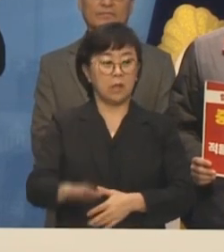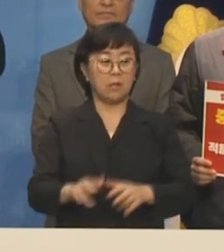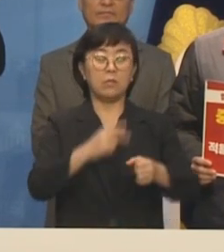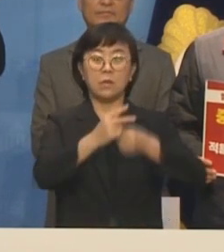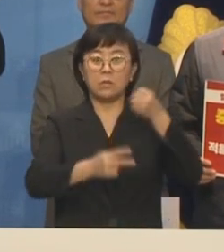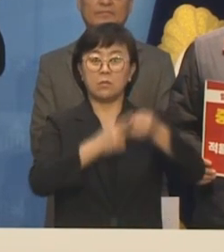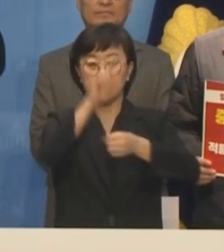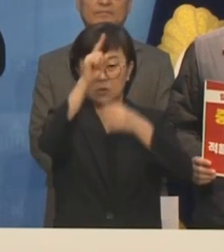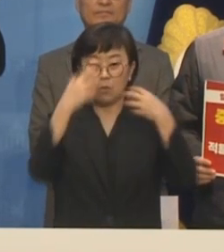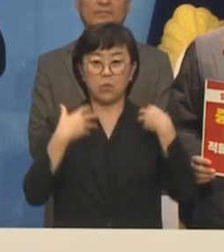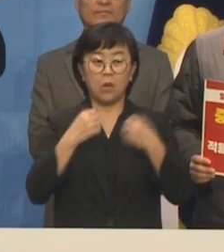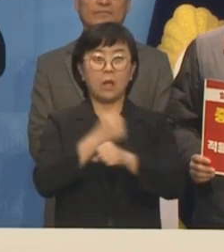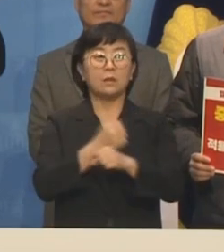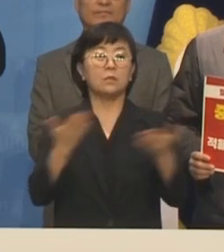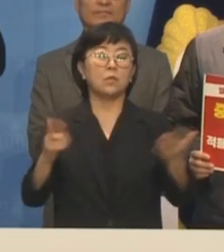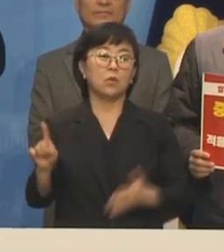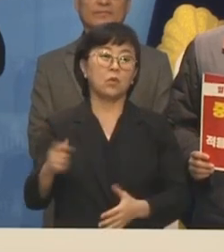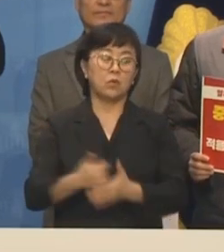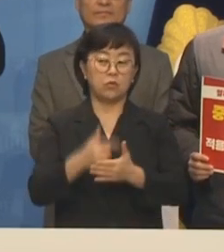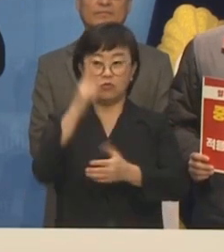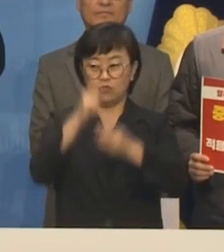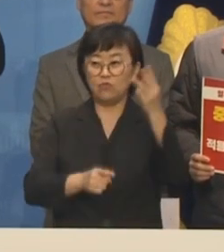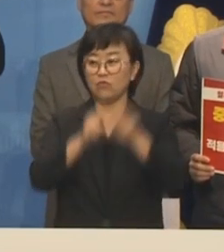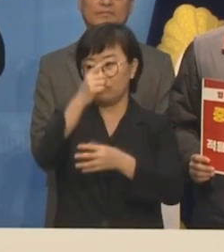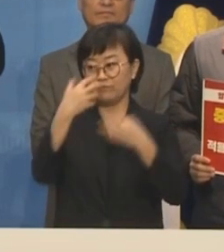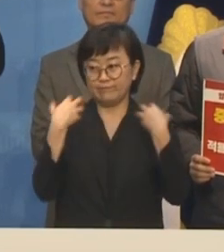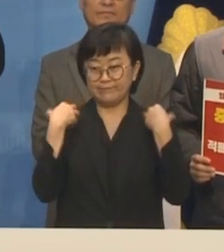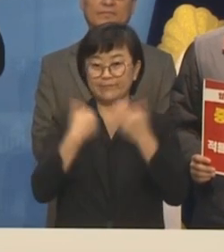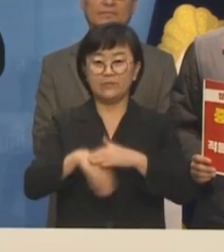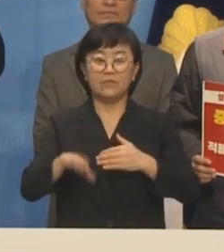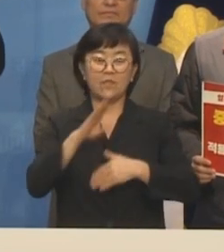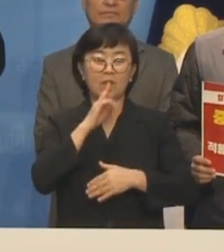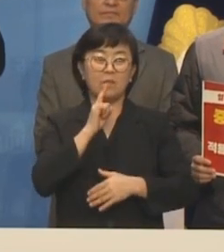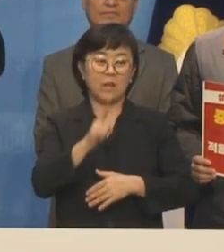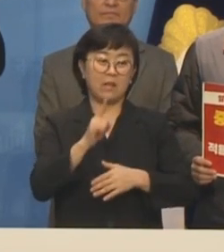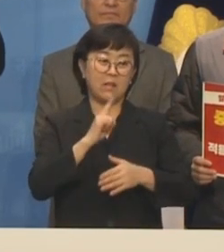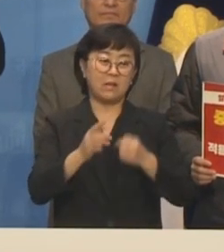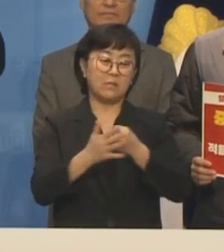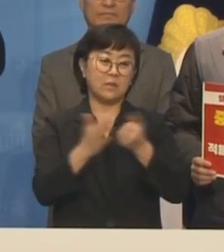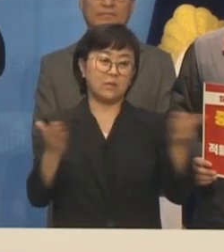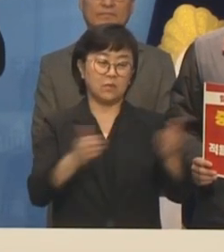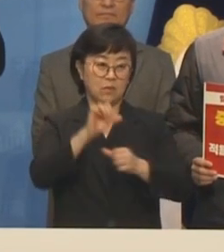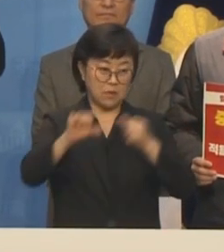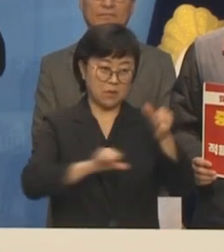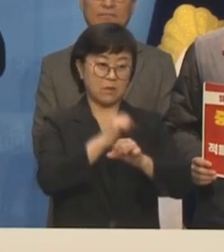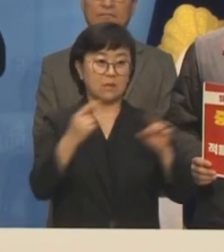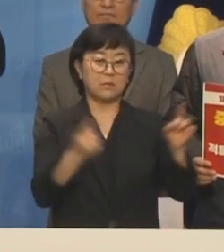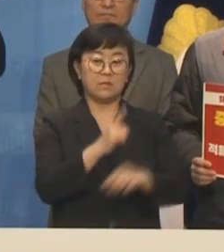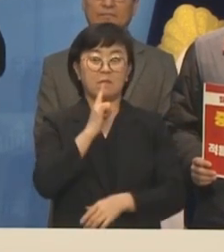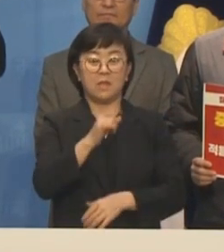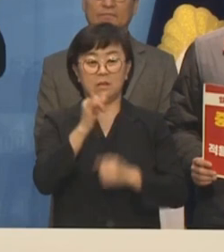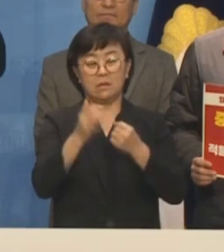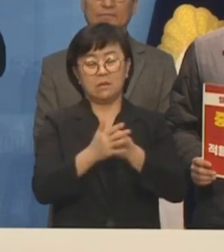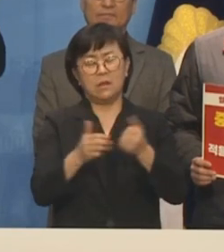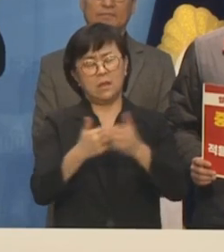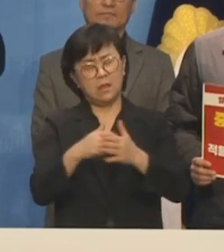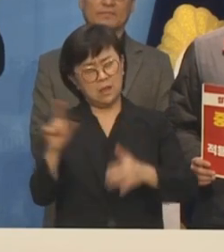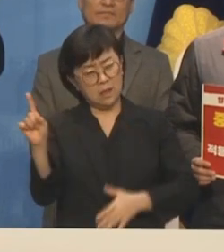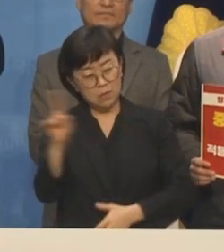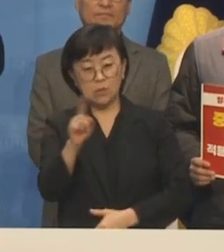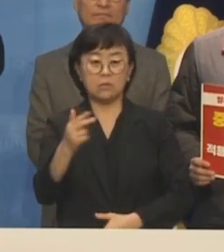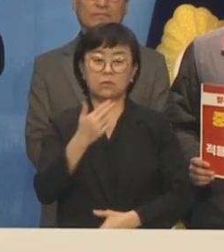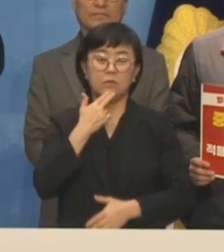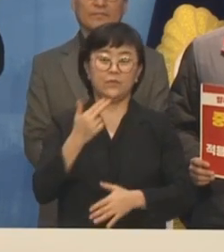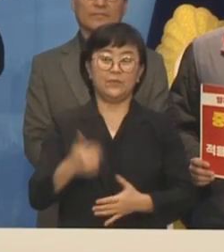동안 정부는 무엇을 했습니까? 윤석열 정부는 말로만 노동 환경을 개선한다고 했지 아무것도 개선한 것이